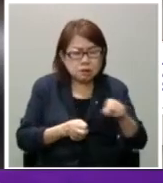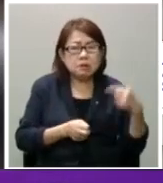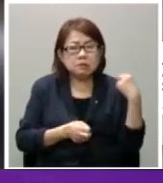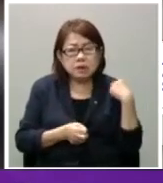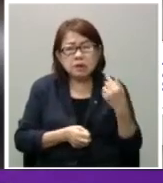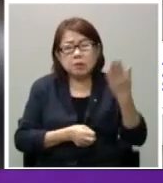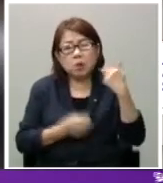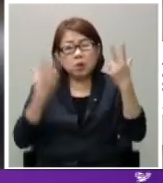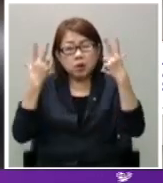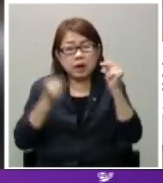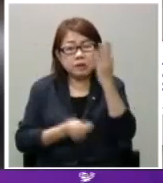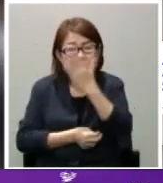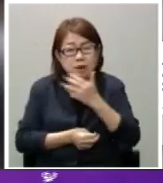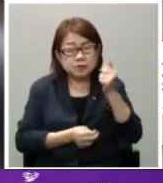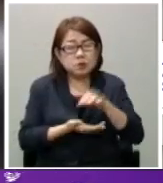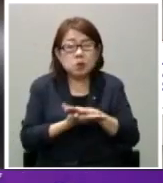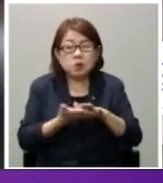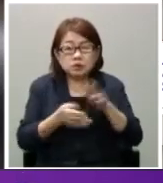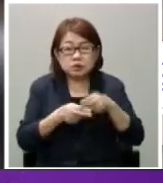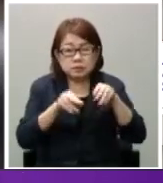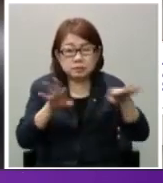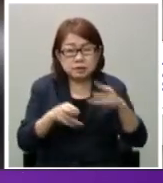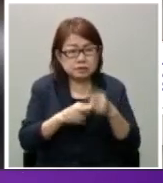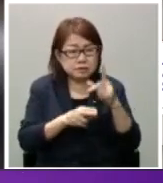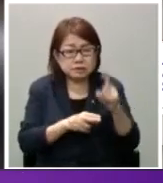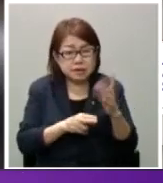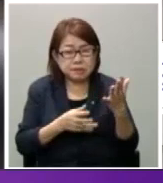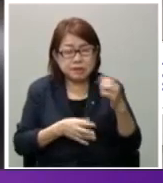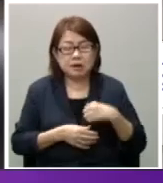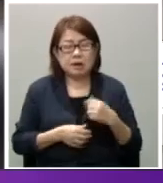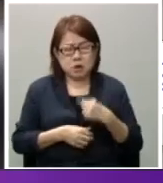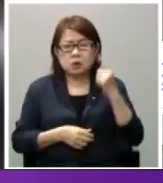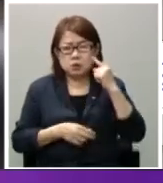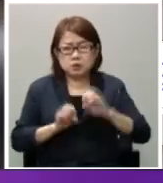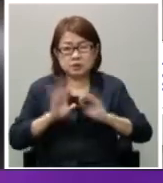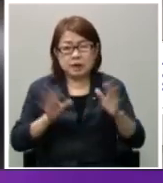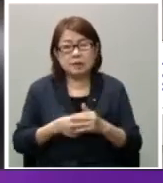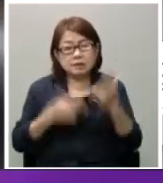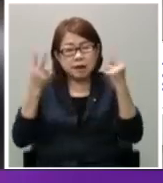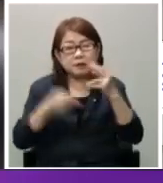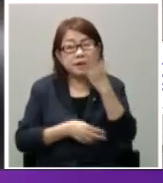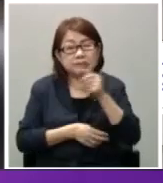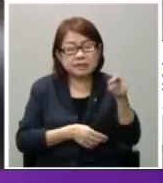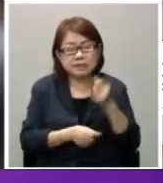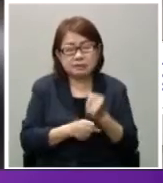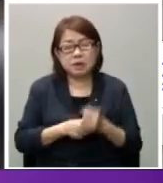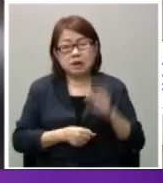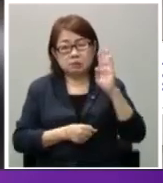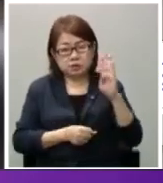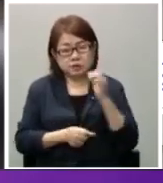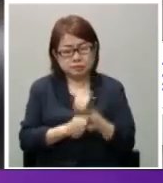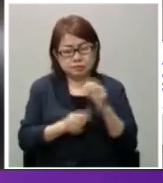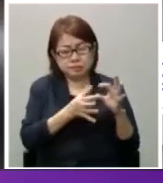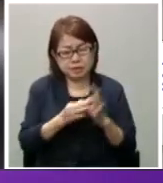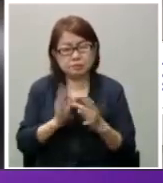อภิสิทธิ์นะครับผมขออนุญาตเอ่ยนามไม่ได้เสียหายแต่ได้รู้ว่าเป็นรัฐบาลชุดไหนยังไงงานของบริษัทวีสปาซึ่งทำเกี่ยวกับเทคโนโลยีเนี่ย